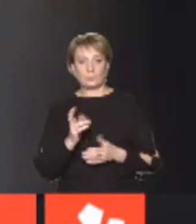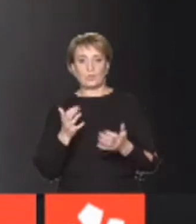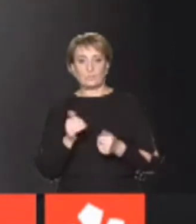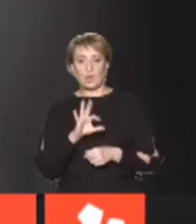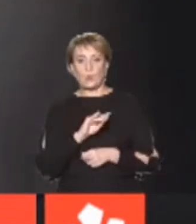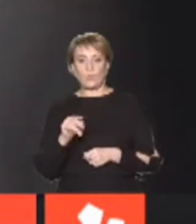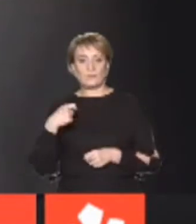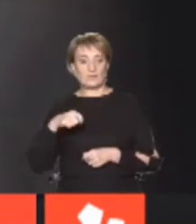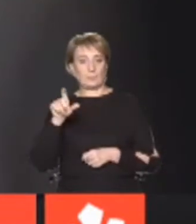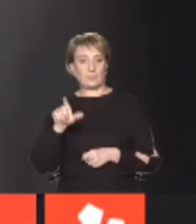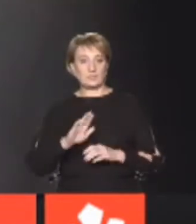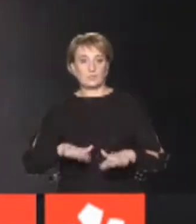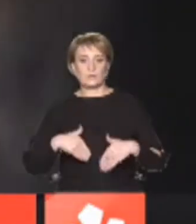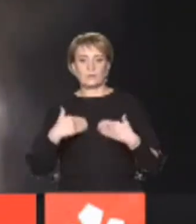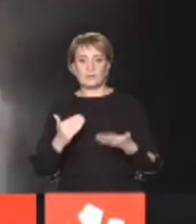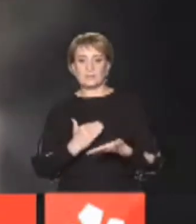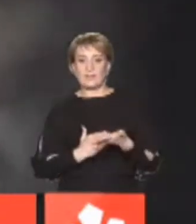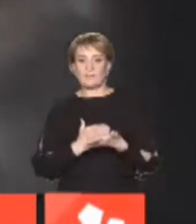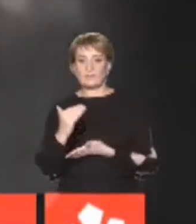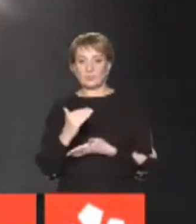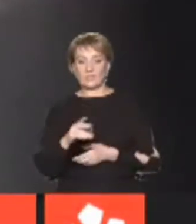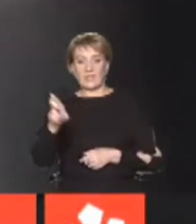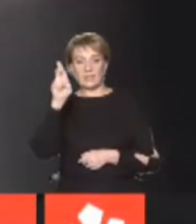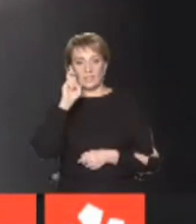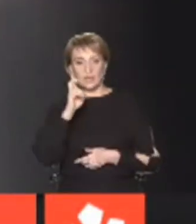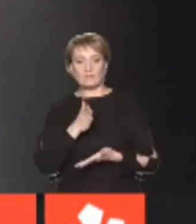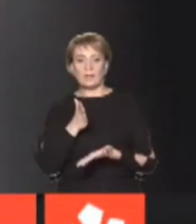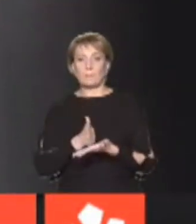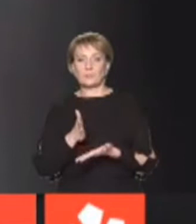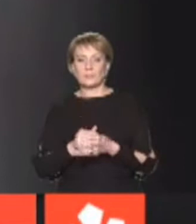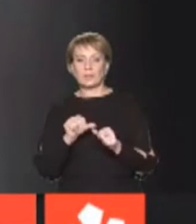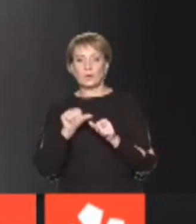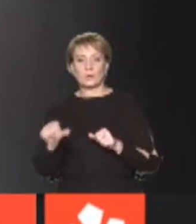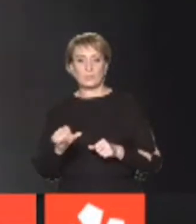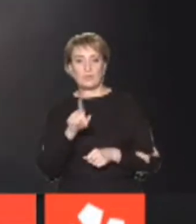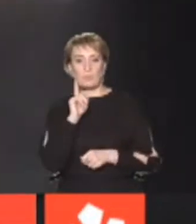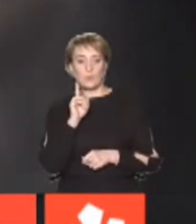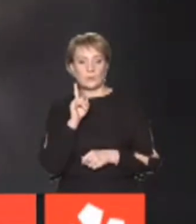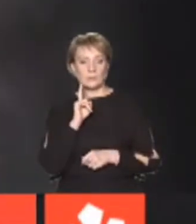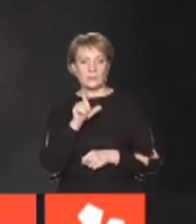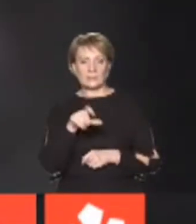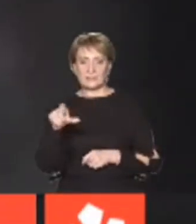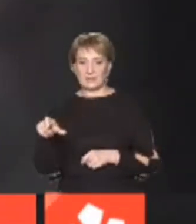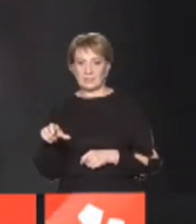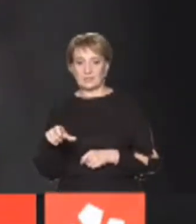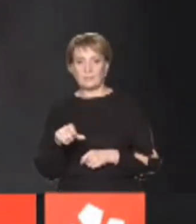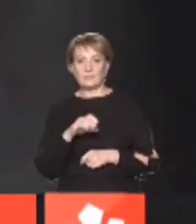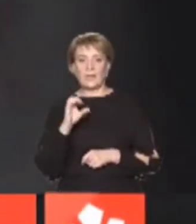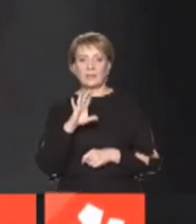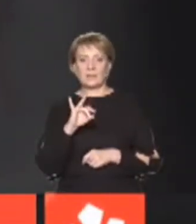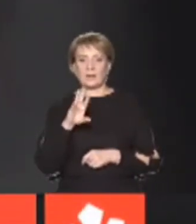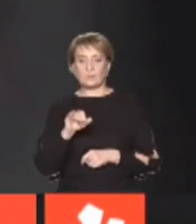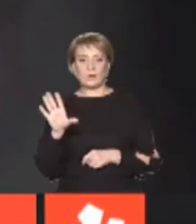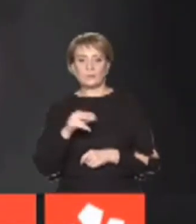Офісу президента пропонує високі державні посади. Але крім молодих зелених, у нас є класики. Денис Єрмак